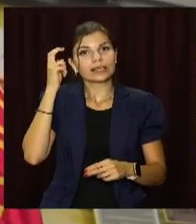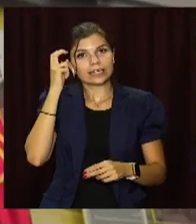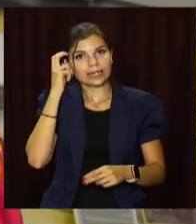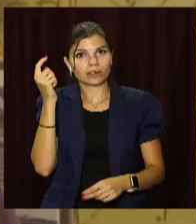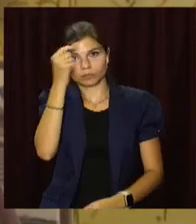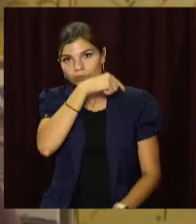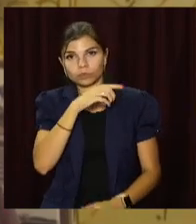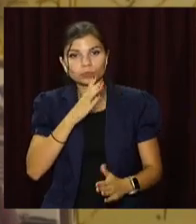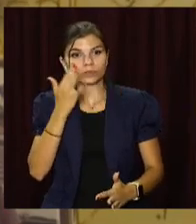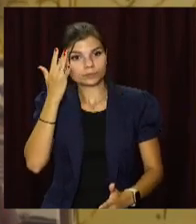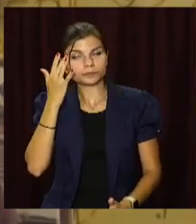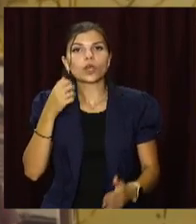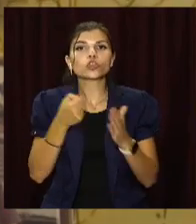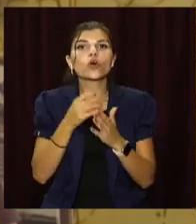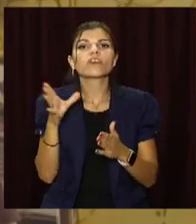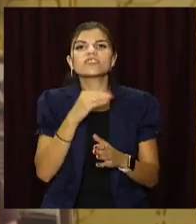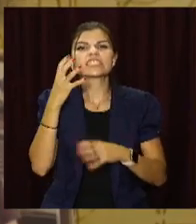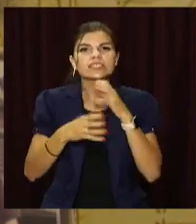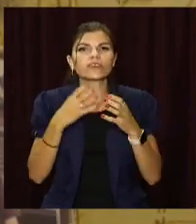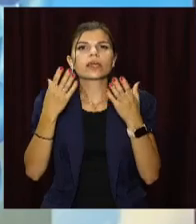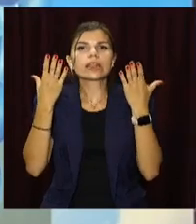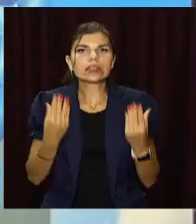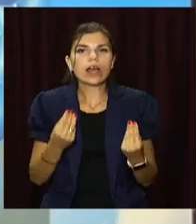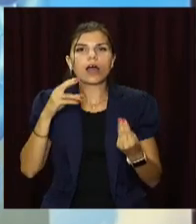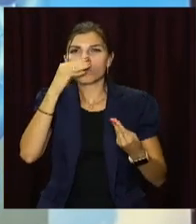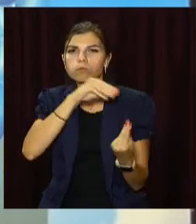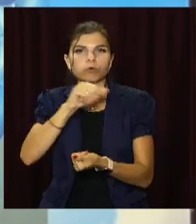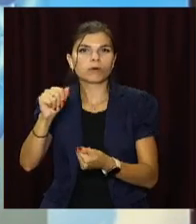30 серпня – до Всесвітнього дня зниклих безвісти.